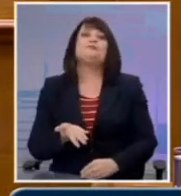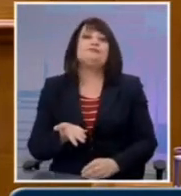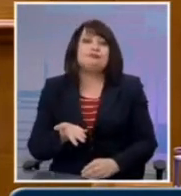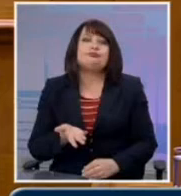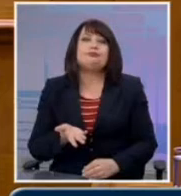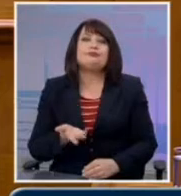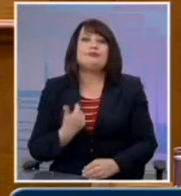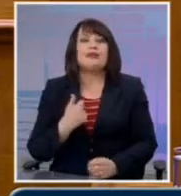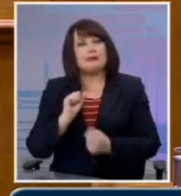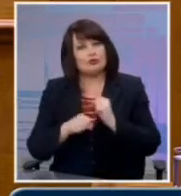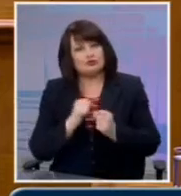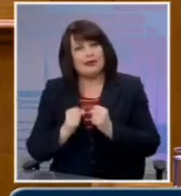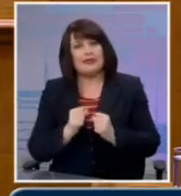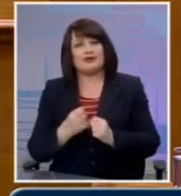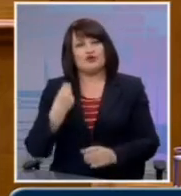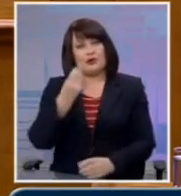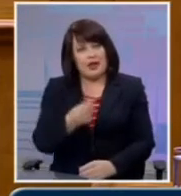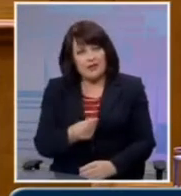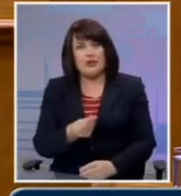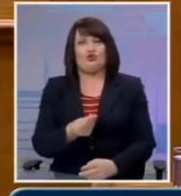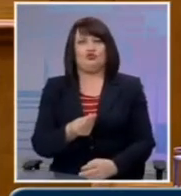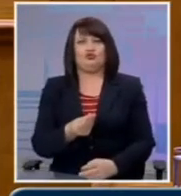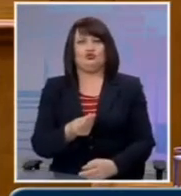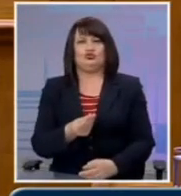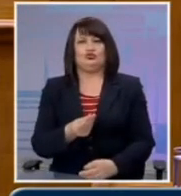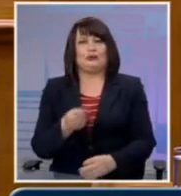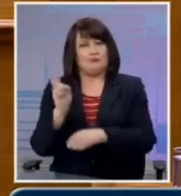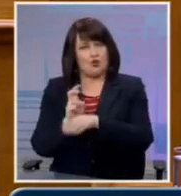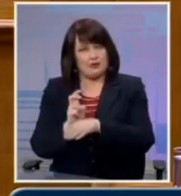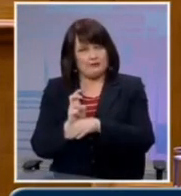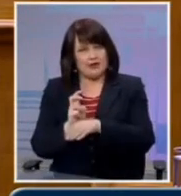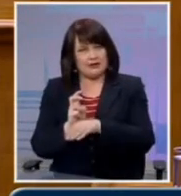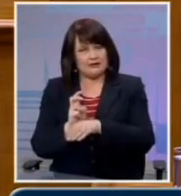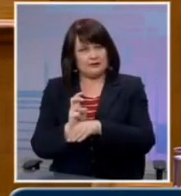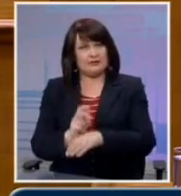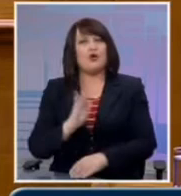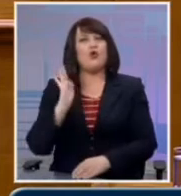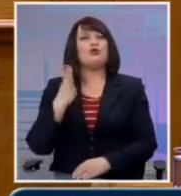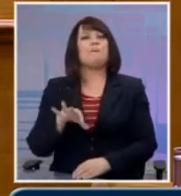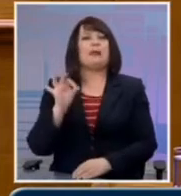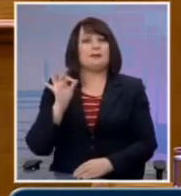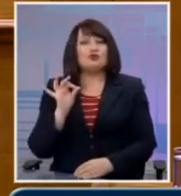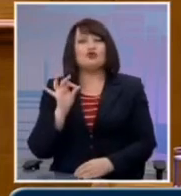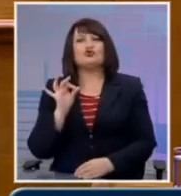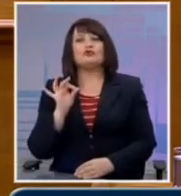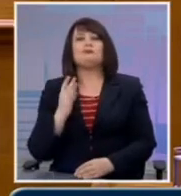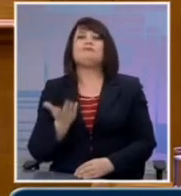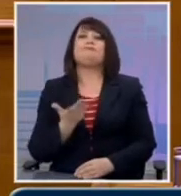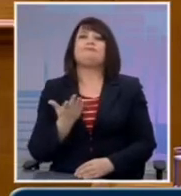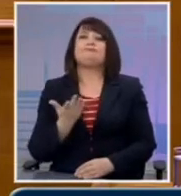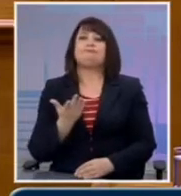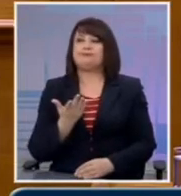Θα προσπαθήσω να καταθέσω σε πρώτη ευκαιρία τα υπόλοιπα. Σε κάθε περίπτωση,